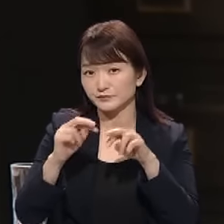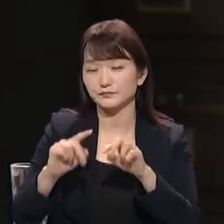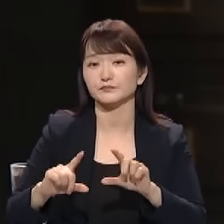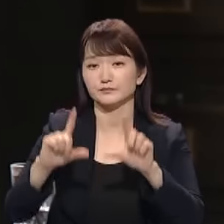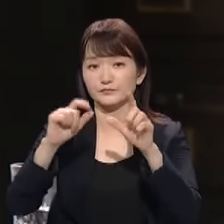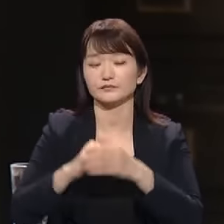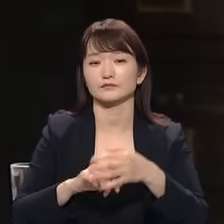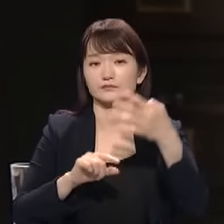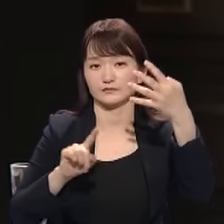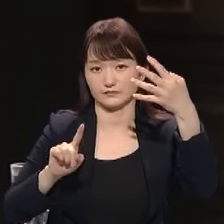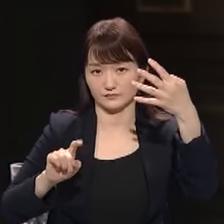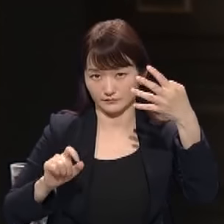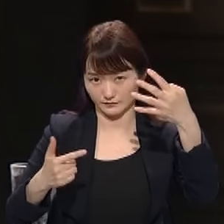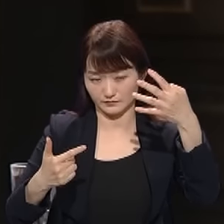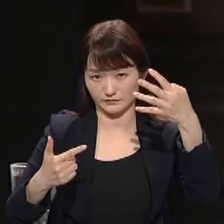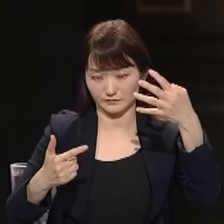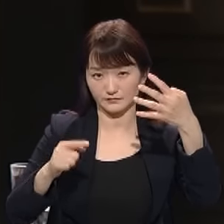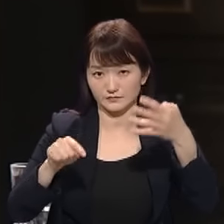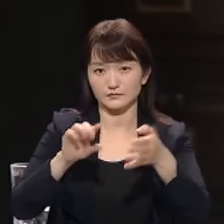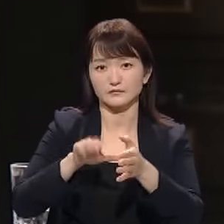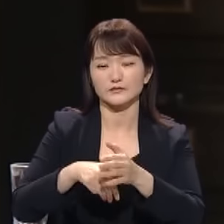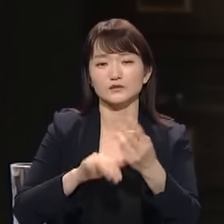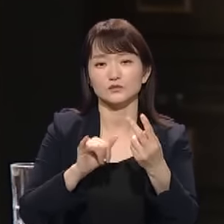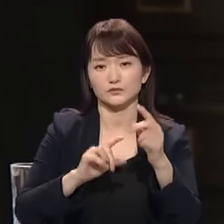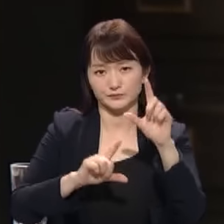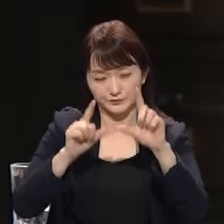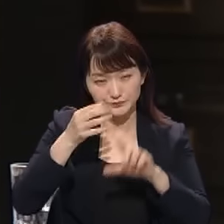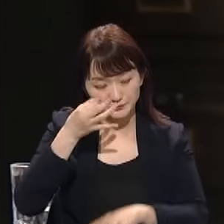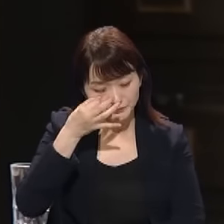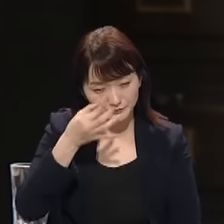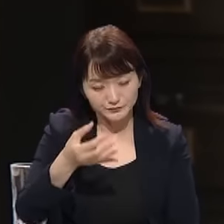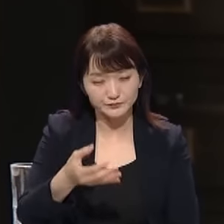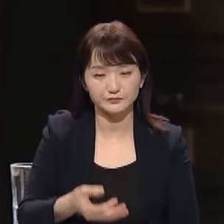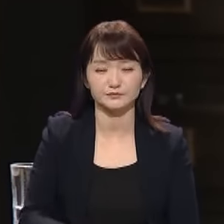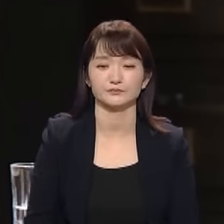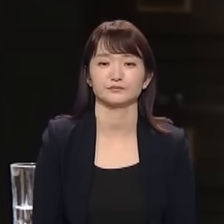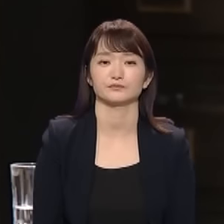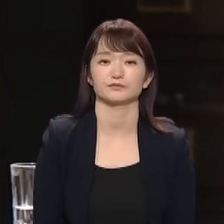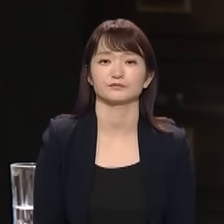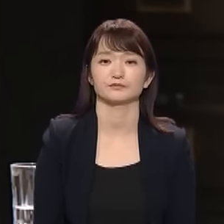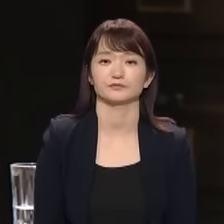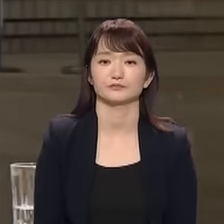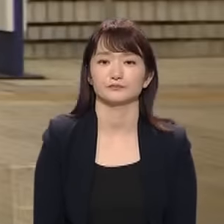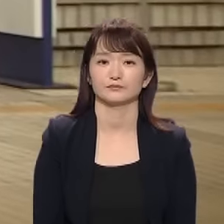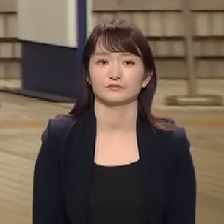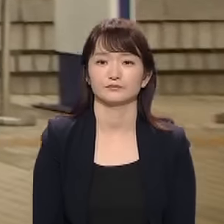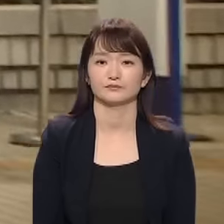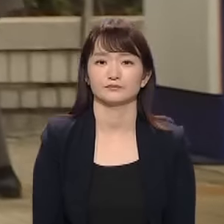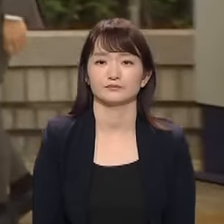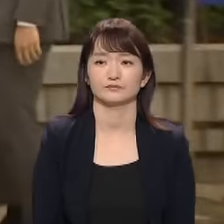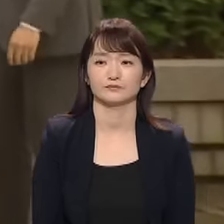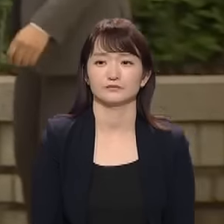변론기일이었던 지난달 16일 그때 두 사람의 모습 잠깐 보고 오시죠.